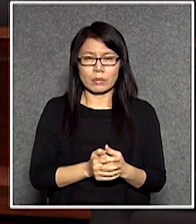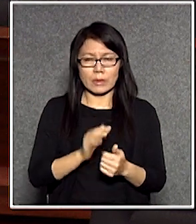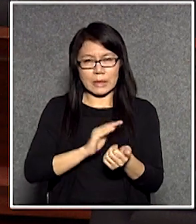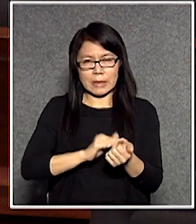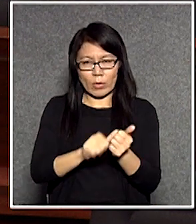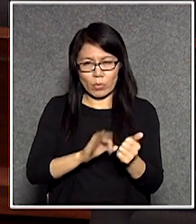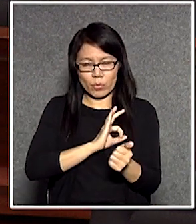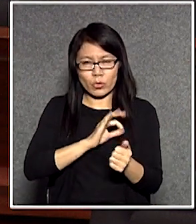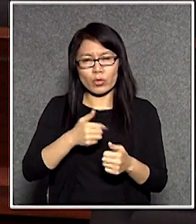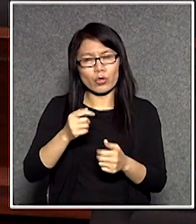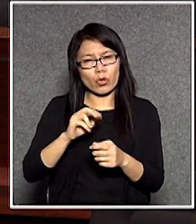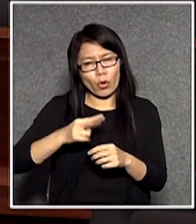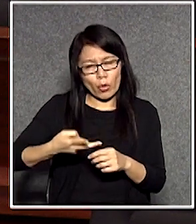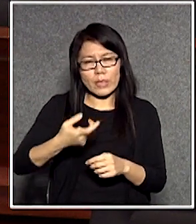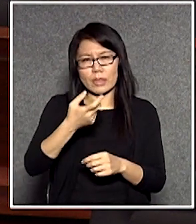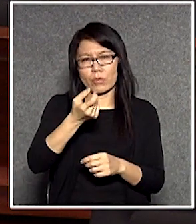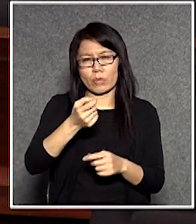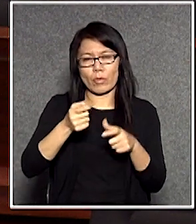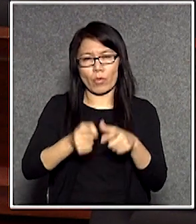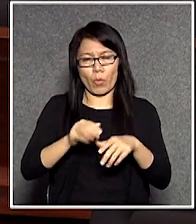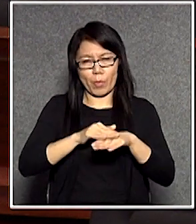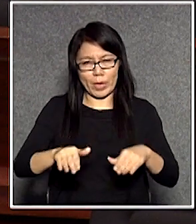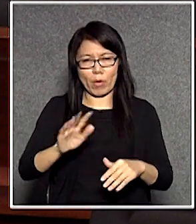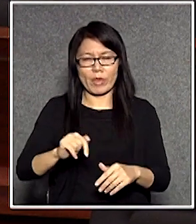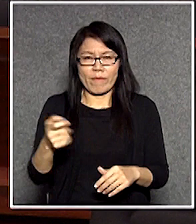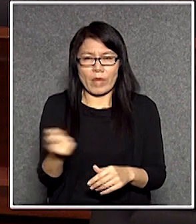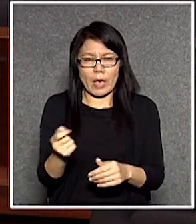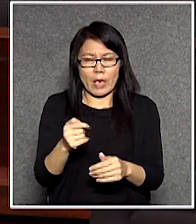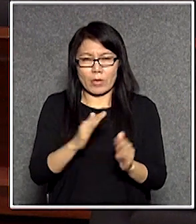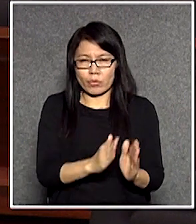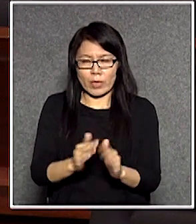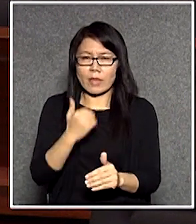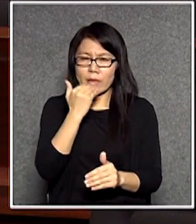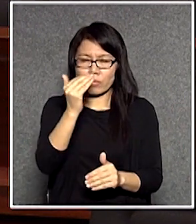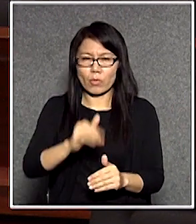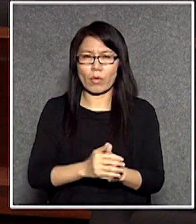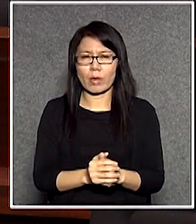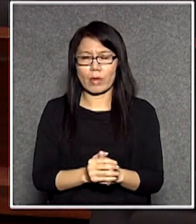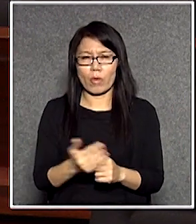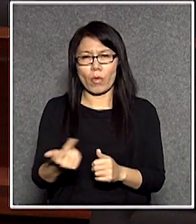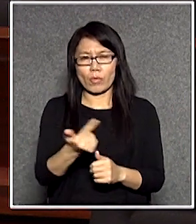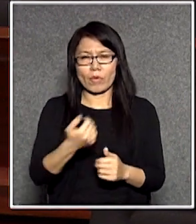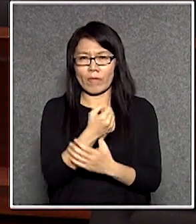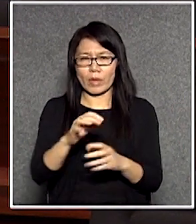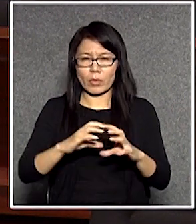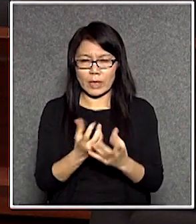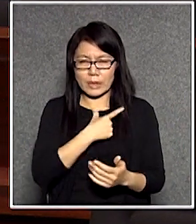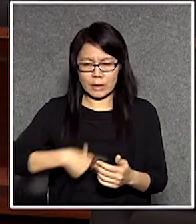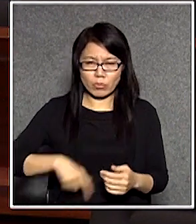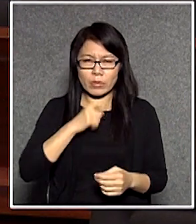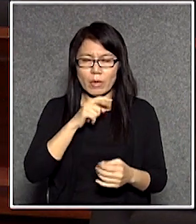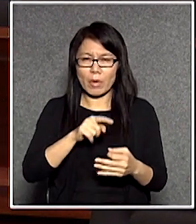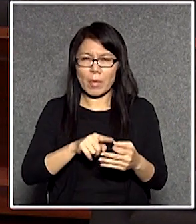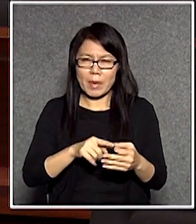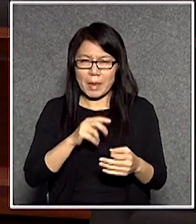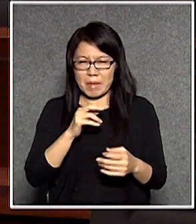少的改動，令到他們更加公平、更加快去處理投訴，都被大部分的反對派用各種明或者